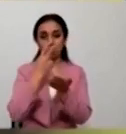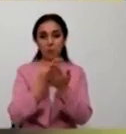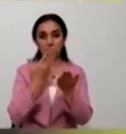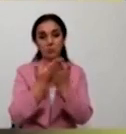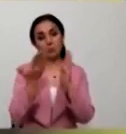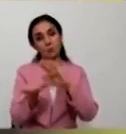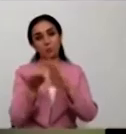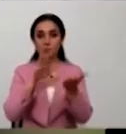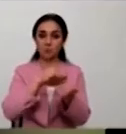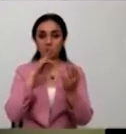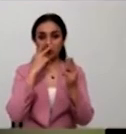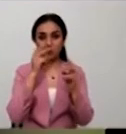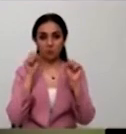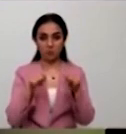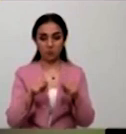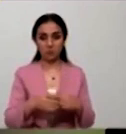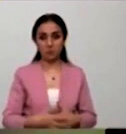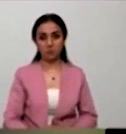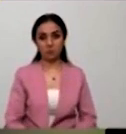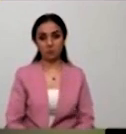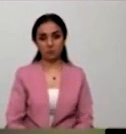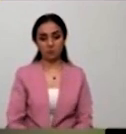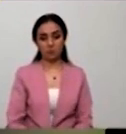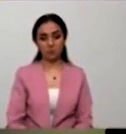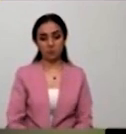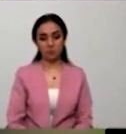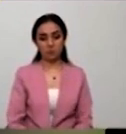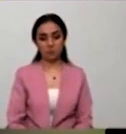gerb tomoni tushadi yoki raqam tomoni tushadi.